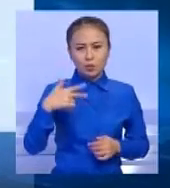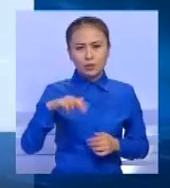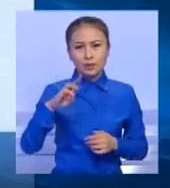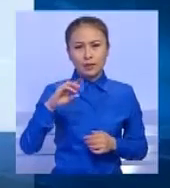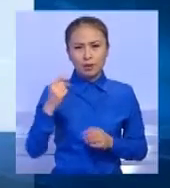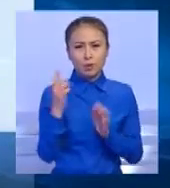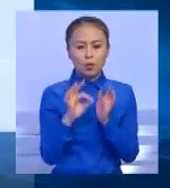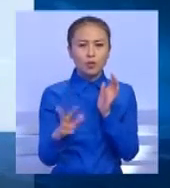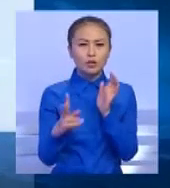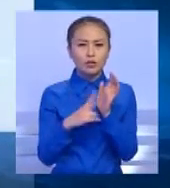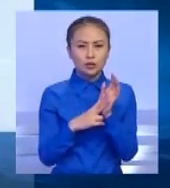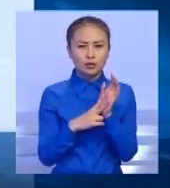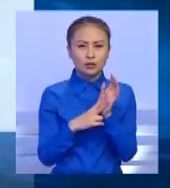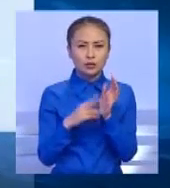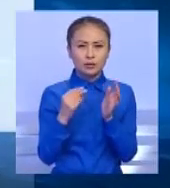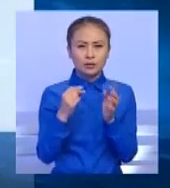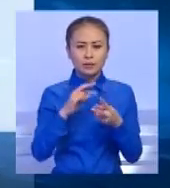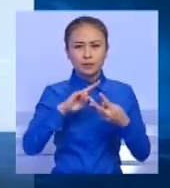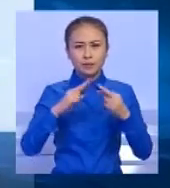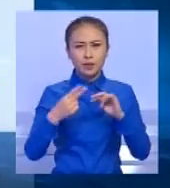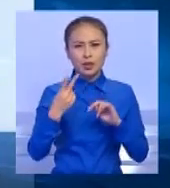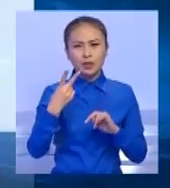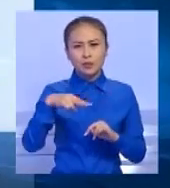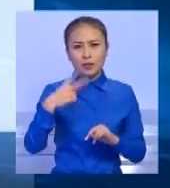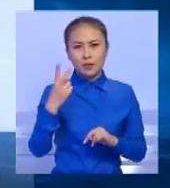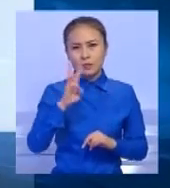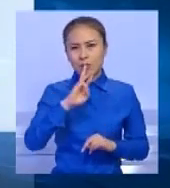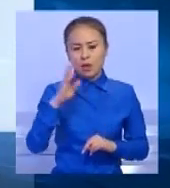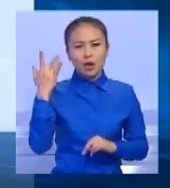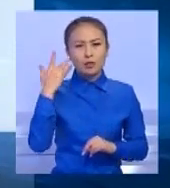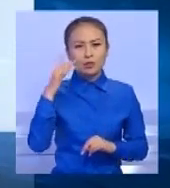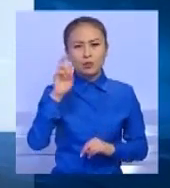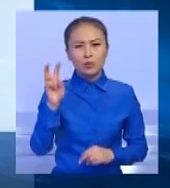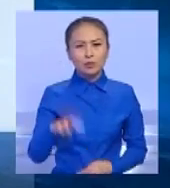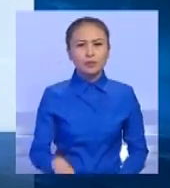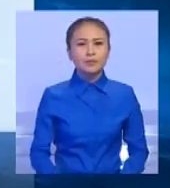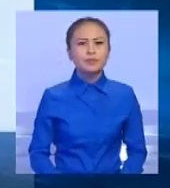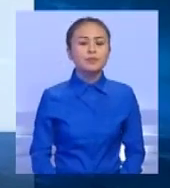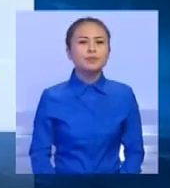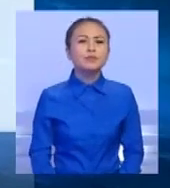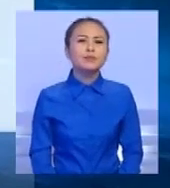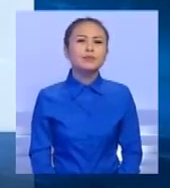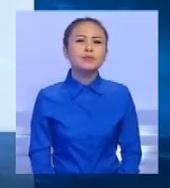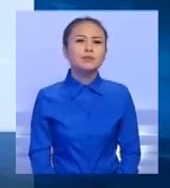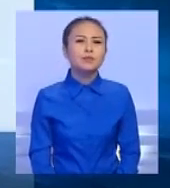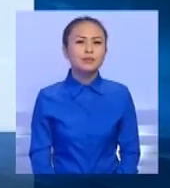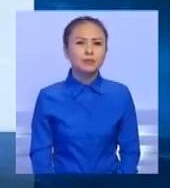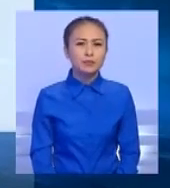330 теңге жетіп тұр. Сауда-саттық көлемі 22 миллион ақш долларынан асты.